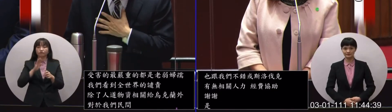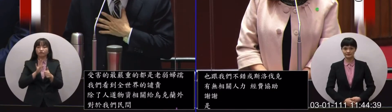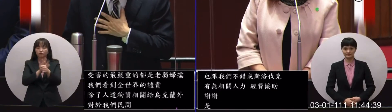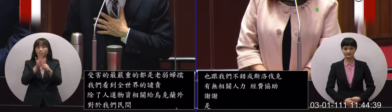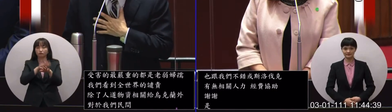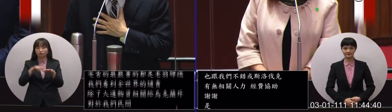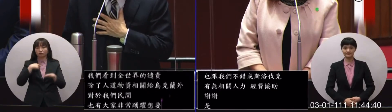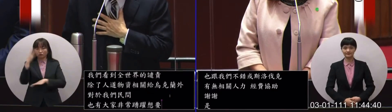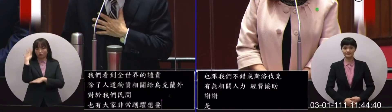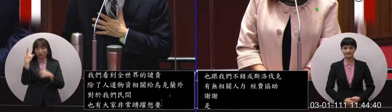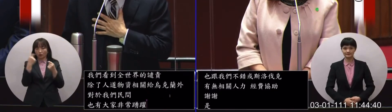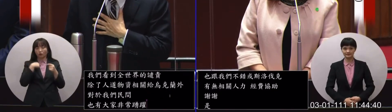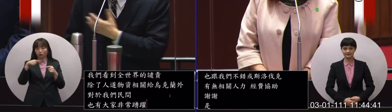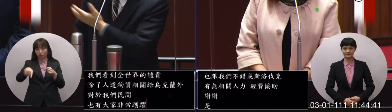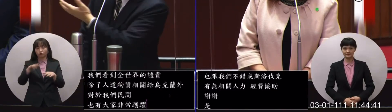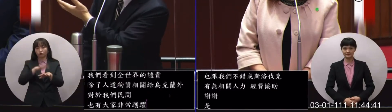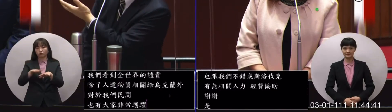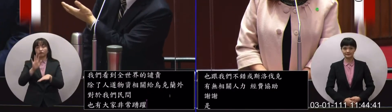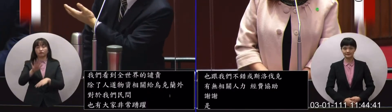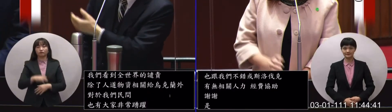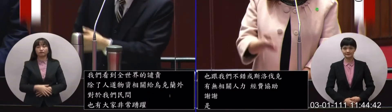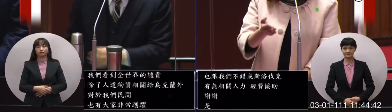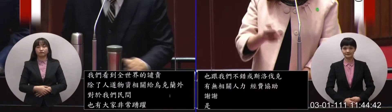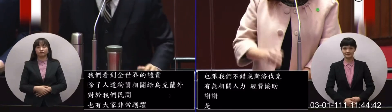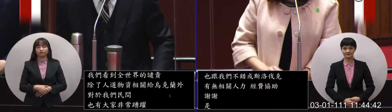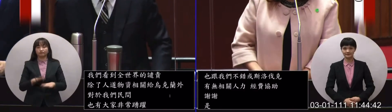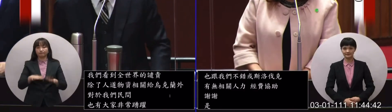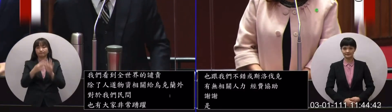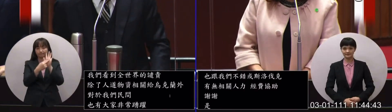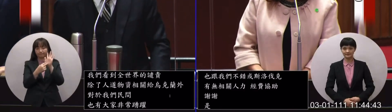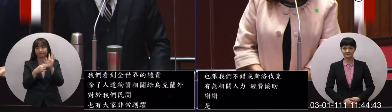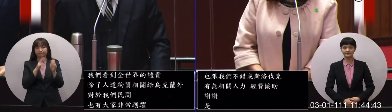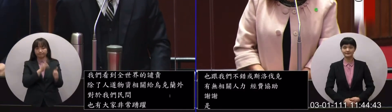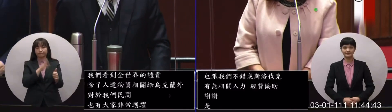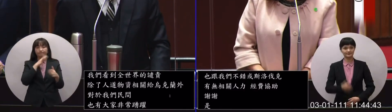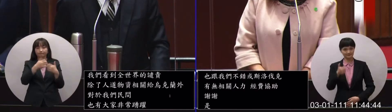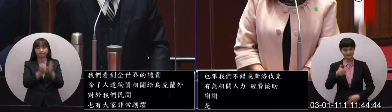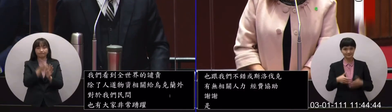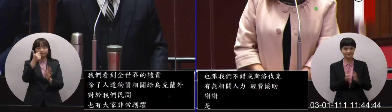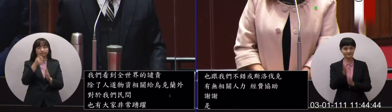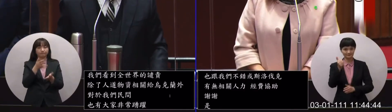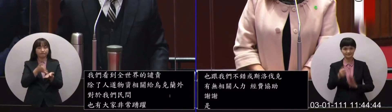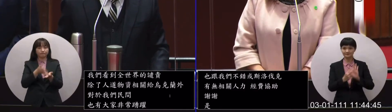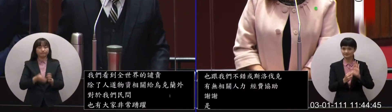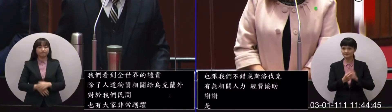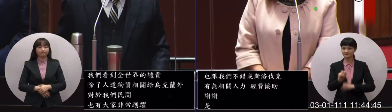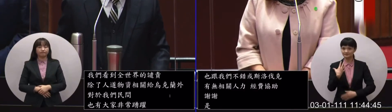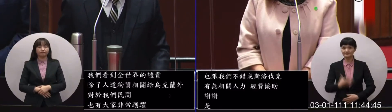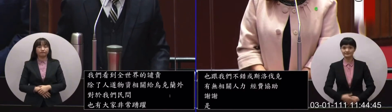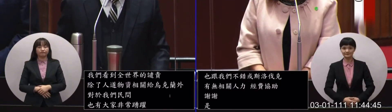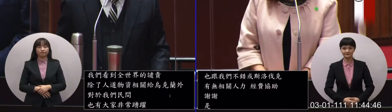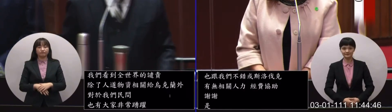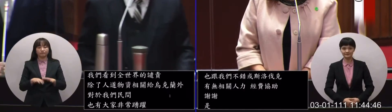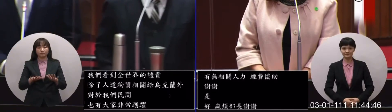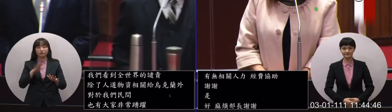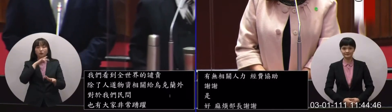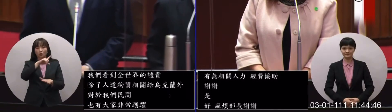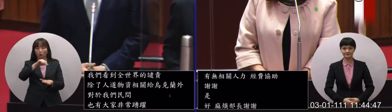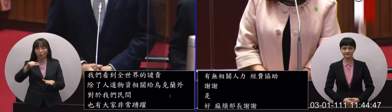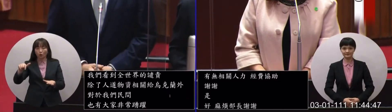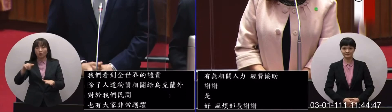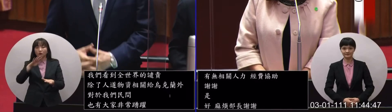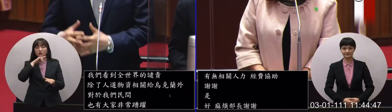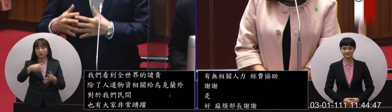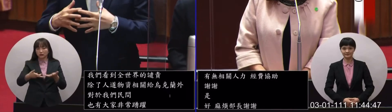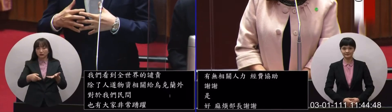们政府也会往这方面来做。我请部长给你说明。 麻烦部长，谢谢。 跟委员报告一下，有关于那个物资的这